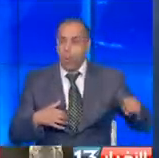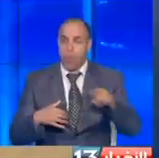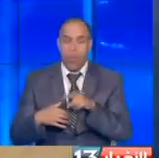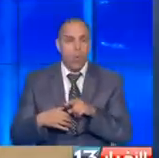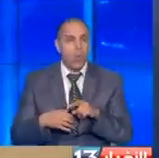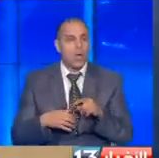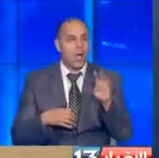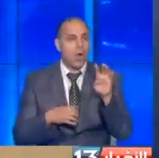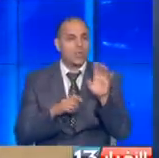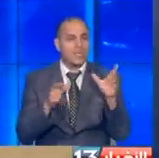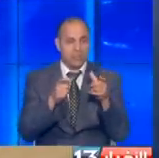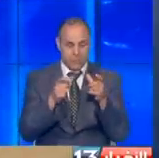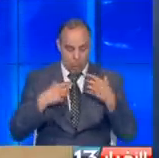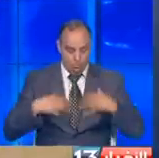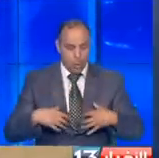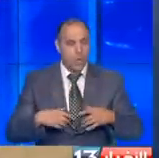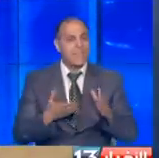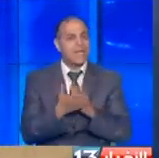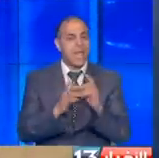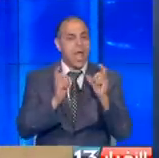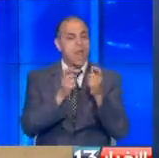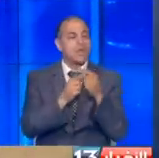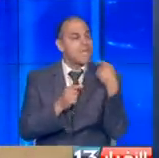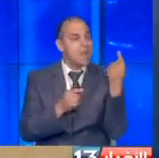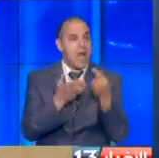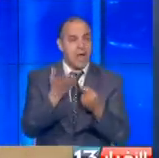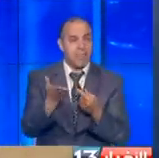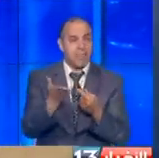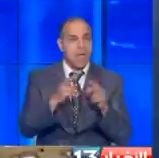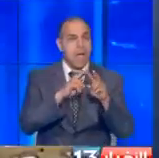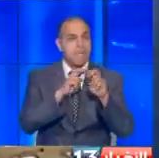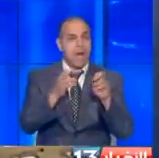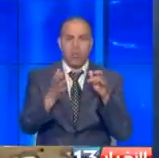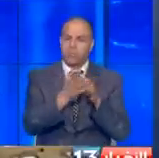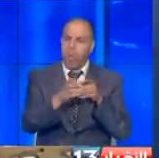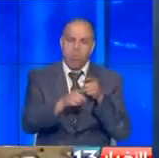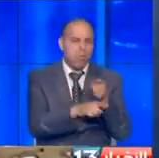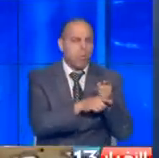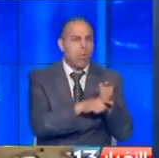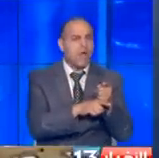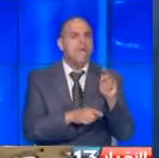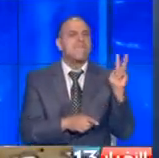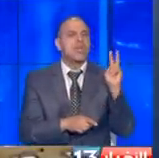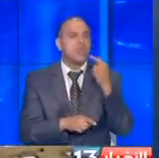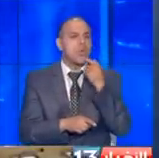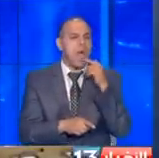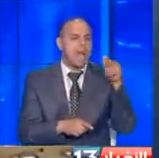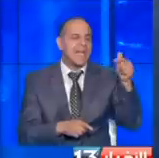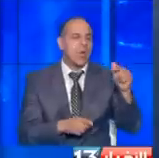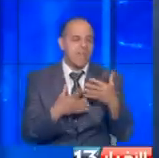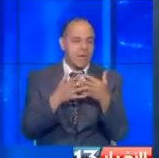وعددهم 47 عضوا إلى تشكيل لجان دولية لبحث الانتهاكات المزعومة في فنزويلا ونيكاراغوا.